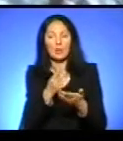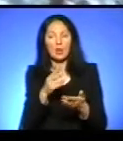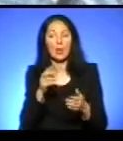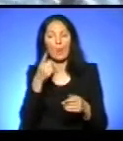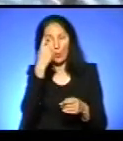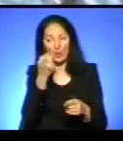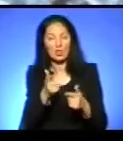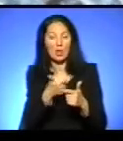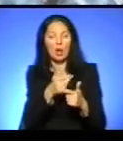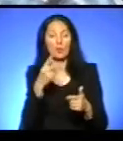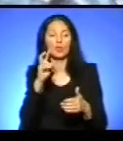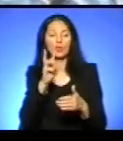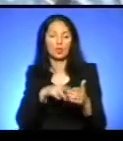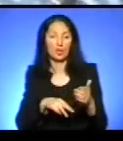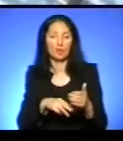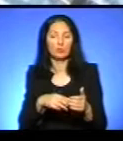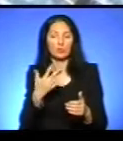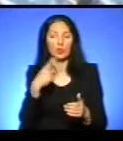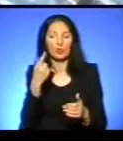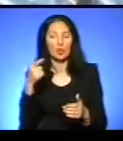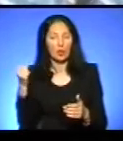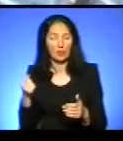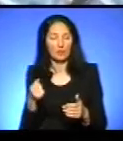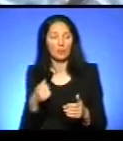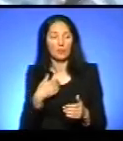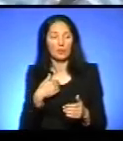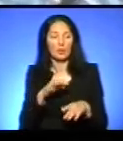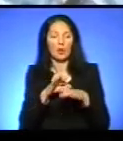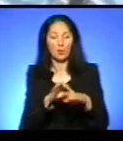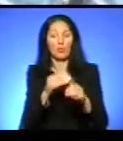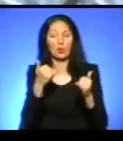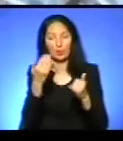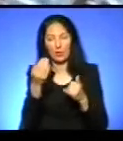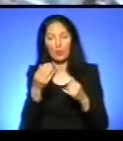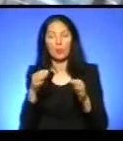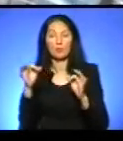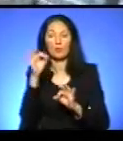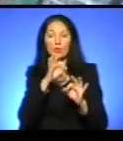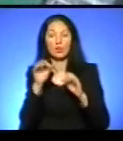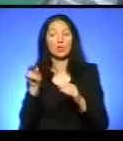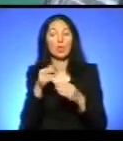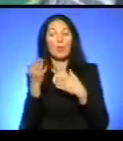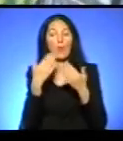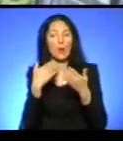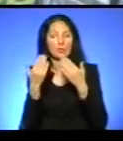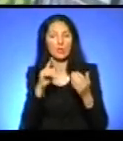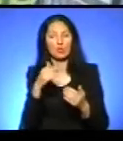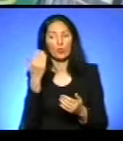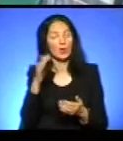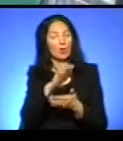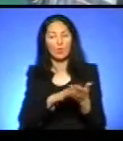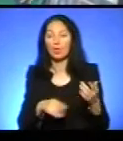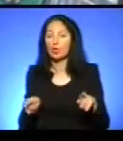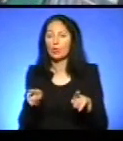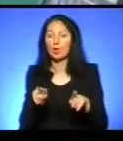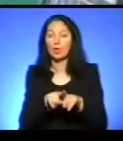гривню. От, дивіться, я за час проводжу профілактичну бесіду, щоб ви в подальшому не